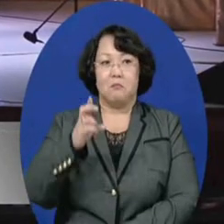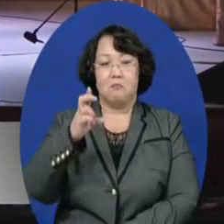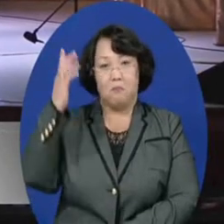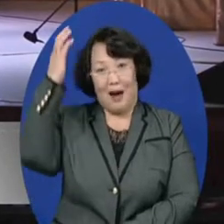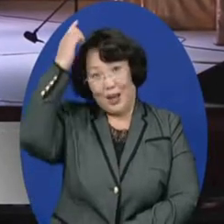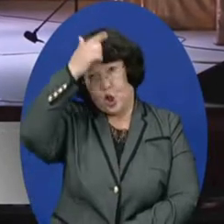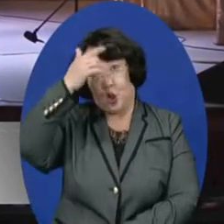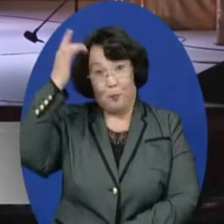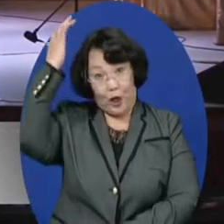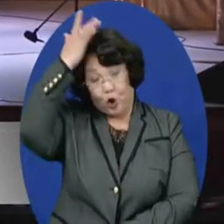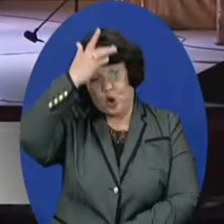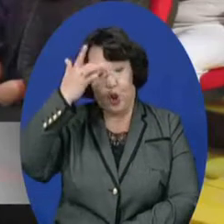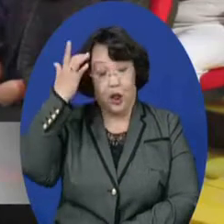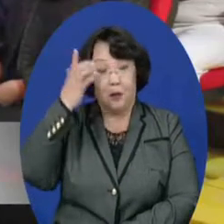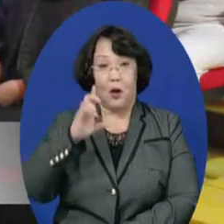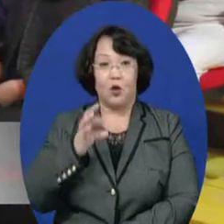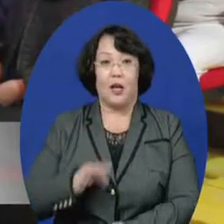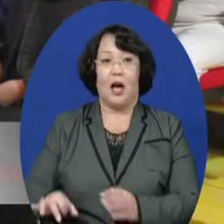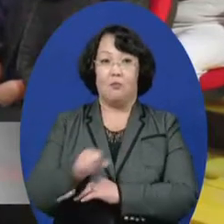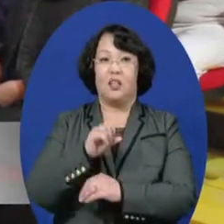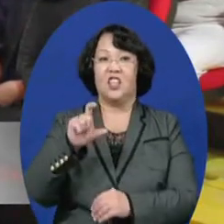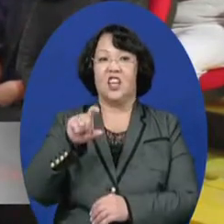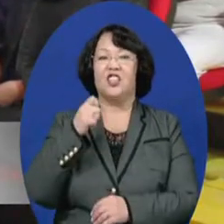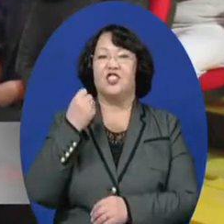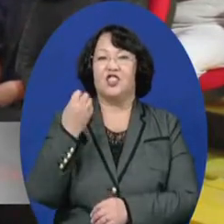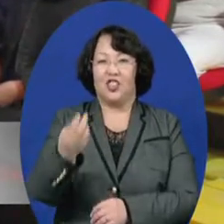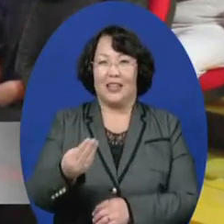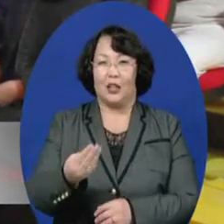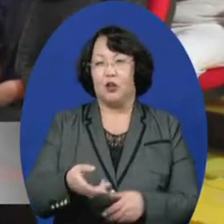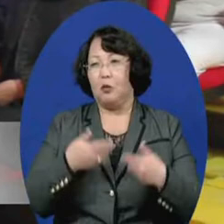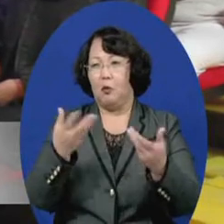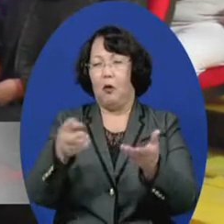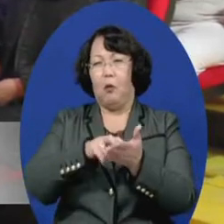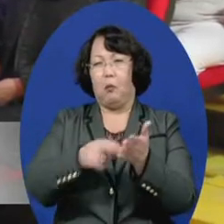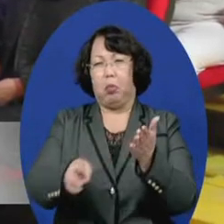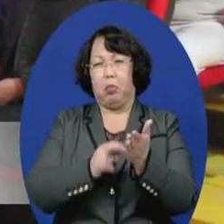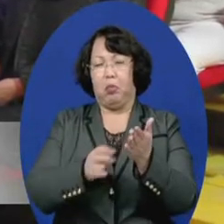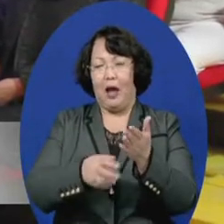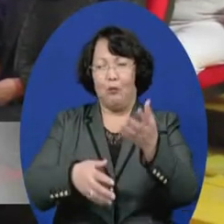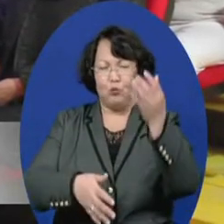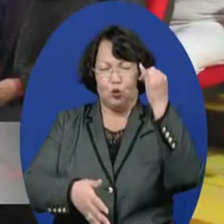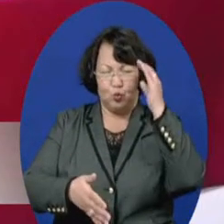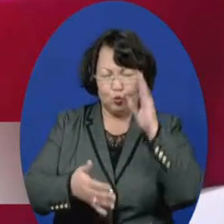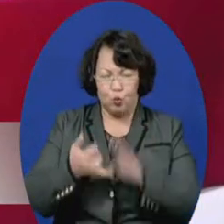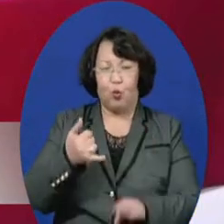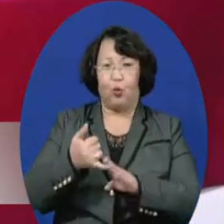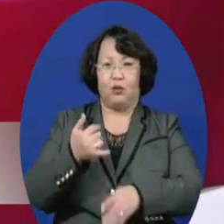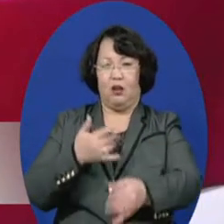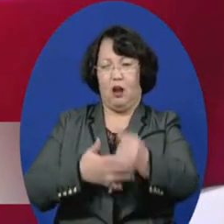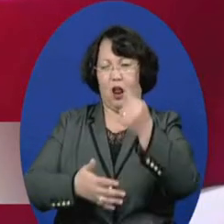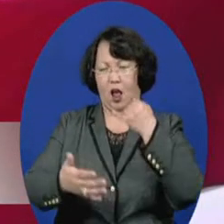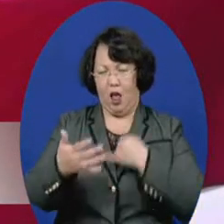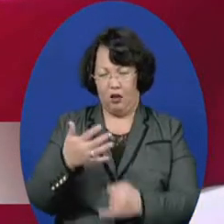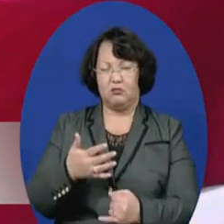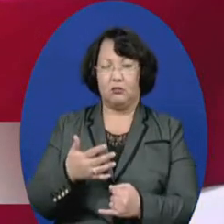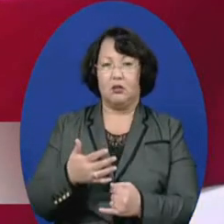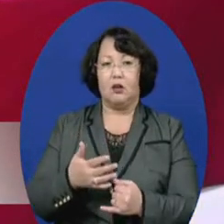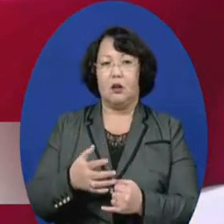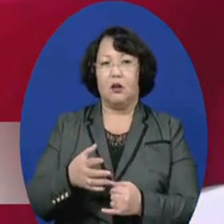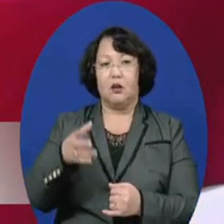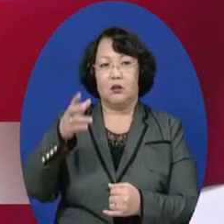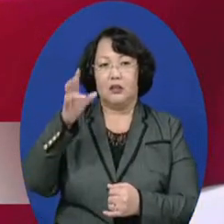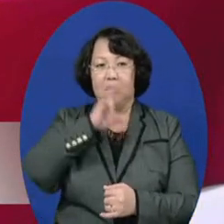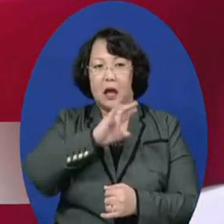Баянгүлгийн аймагын сүүлийн 13 жилийн хугацаанд эсэлтийн ерхий шалгалтын дүнгээрэн аймагудаас хамгийн сүүлийн байр дэрэмлэгдэж байгаа. За үүнд боловсролын салбар улс төрөөс